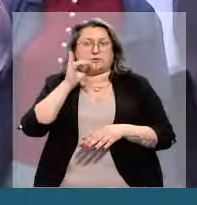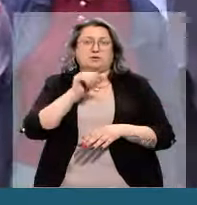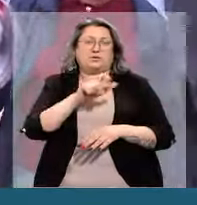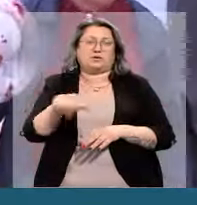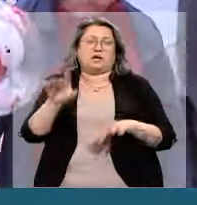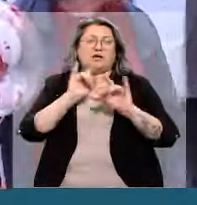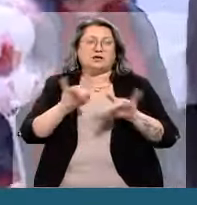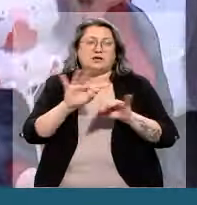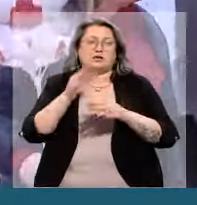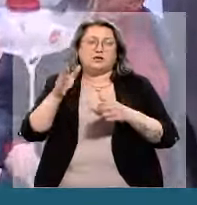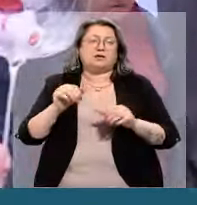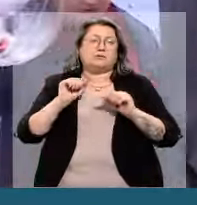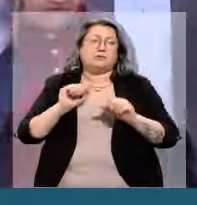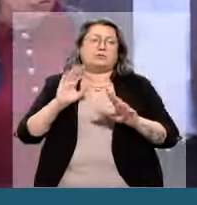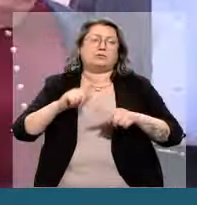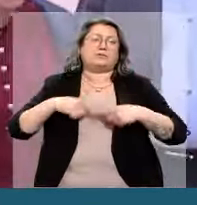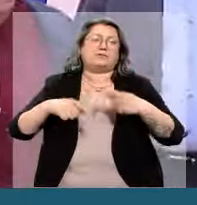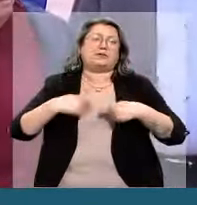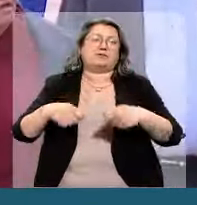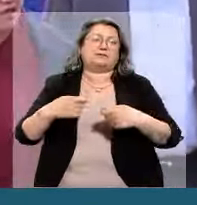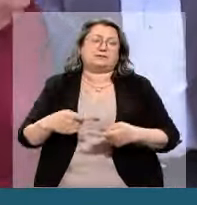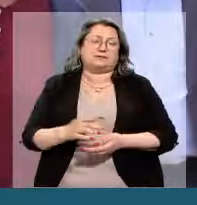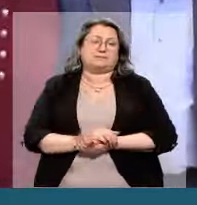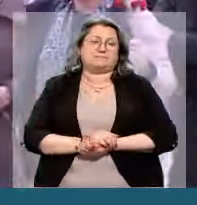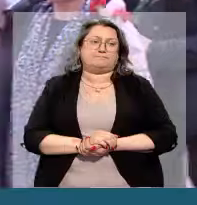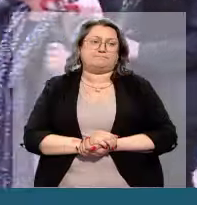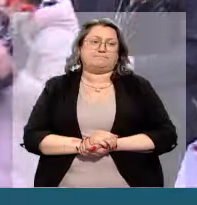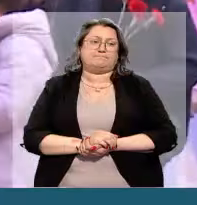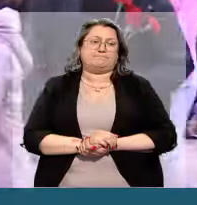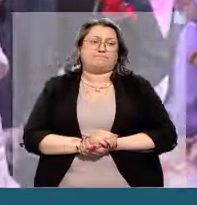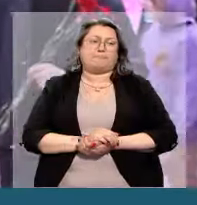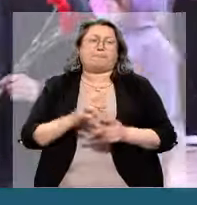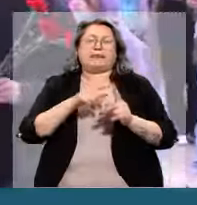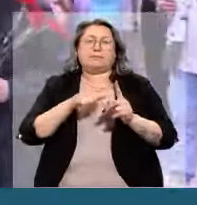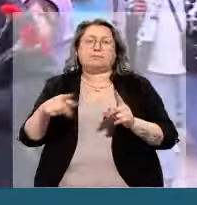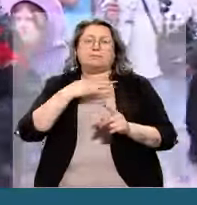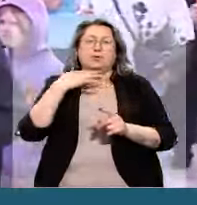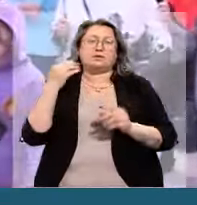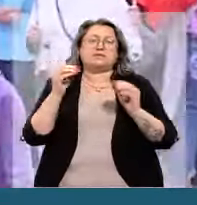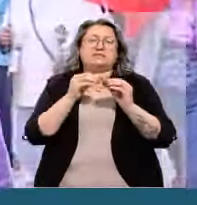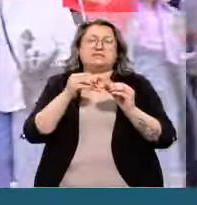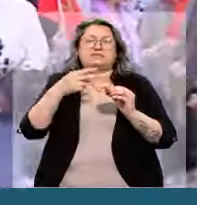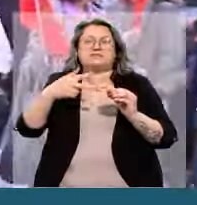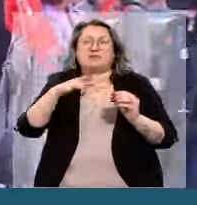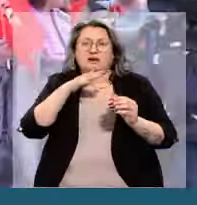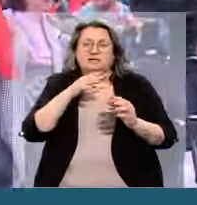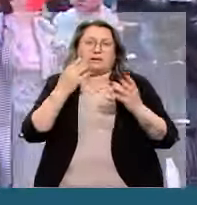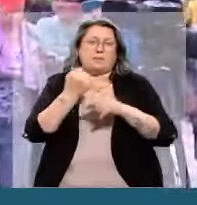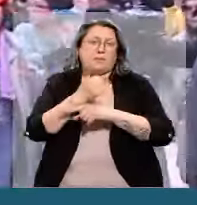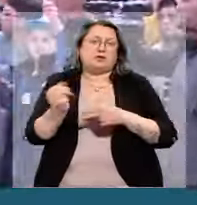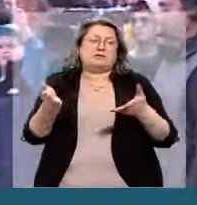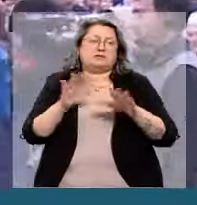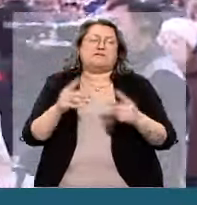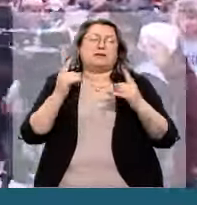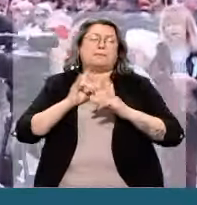А рассказы об их подвигах будут передаваться из поколения в поколение. На протяжении многих десятилетий День Победы остается